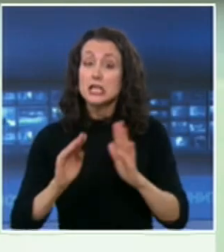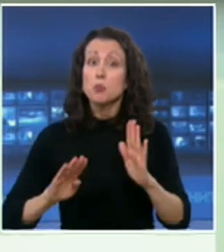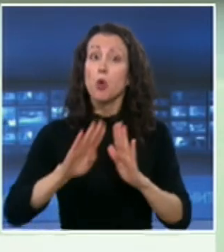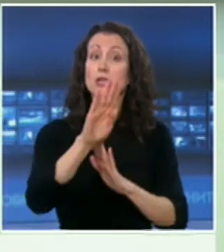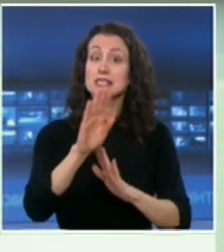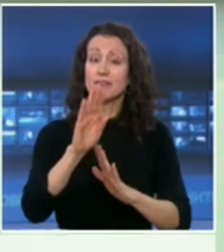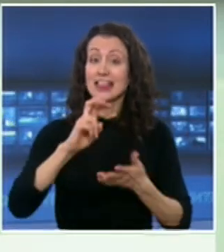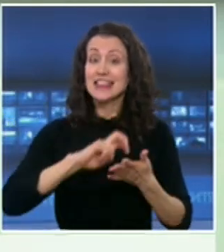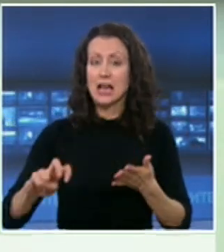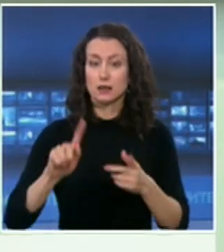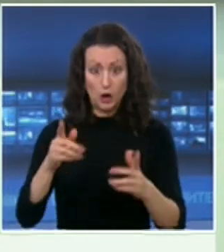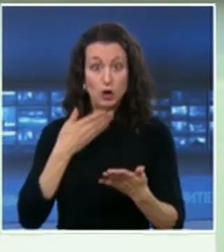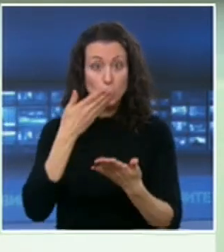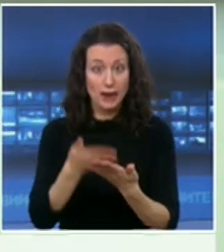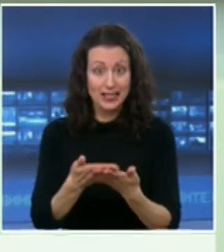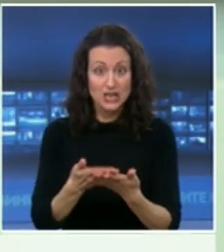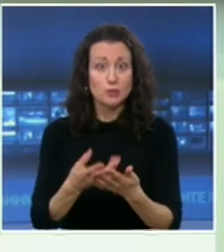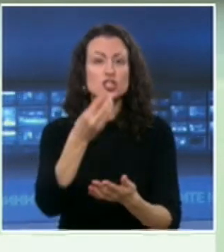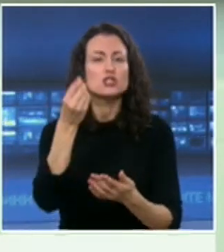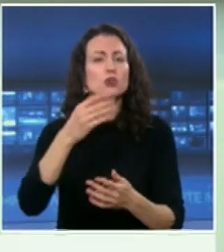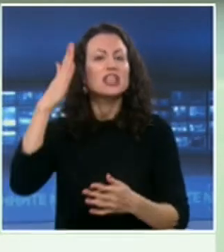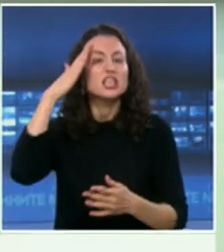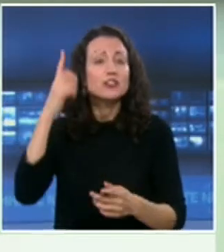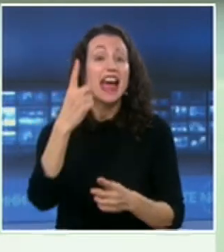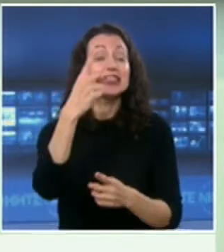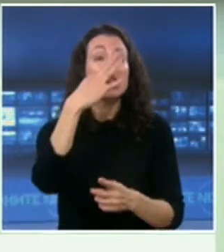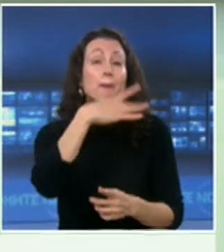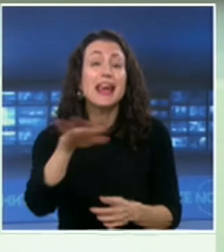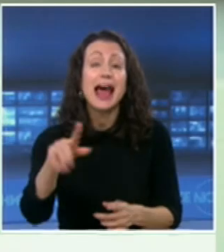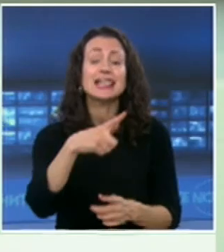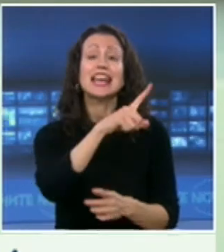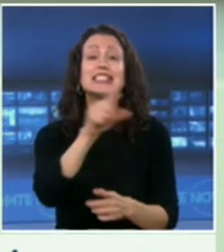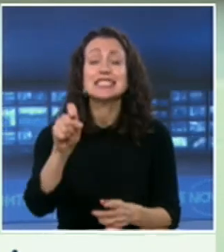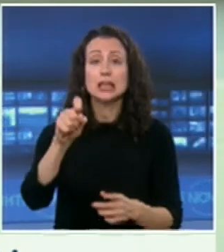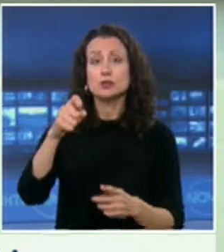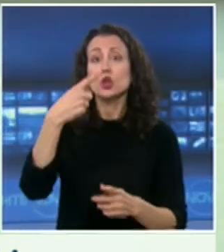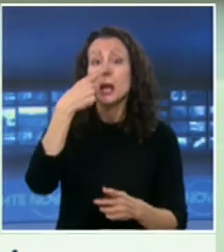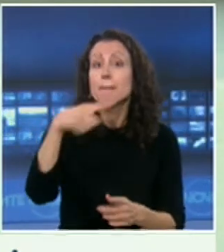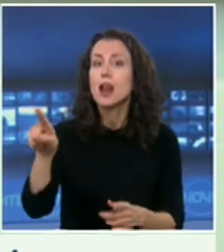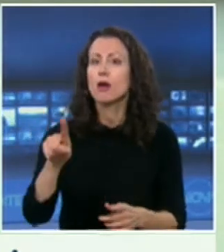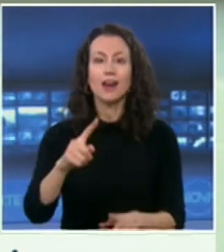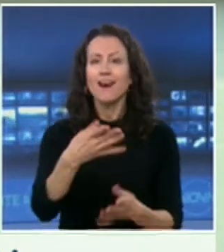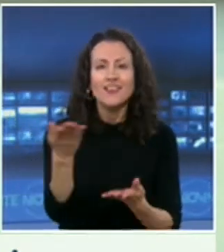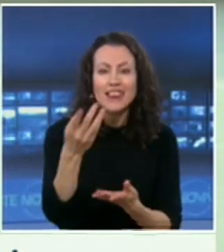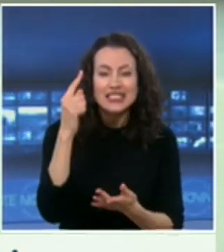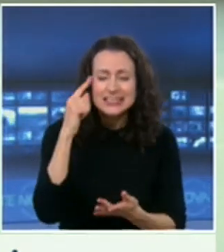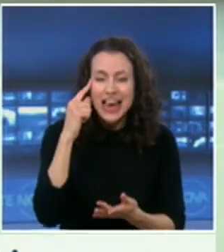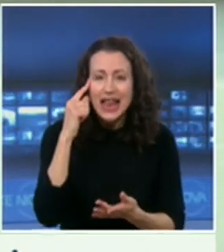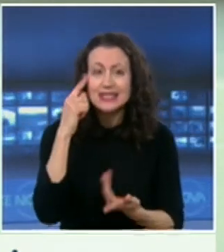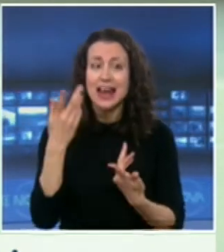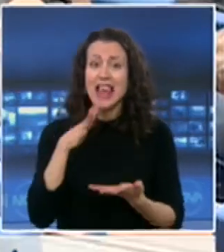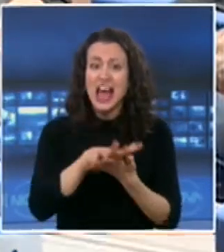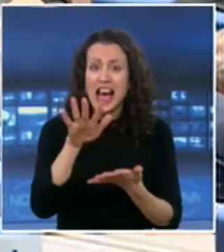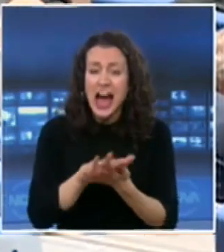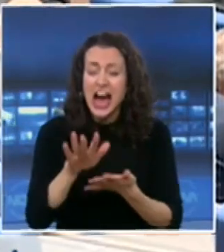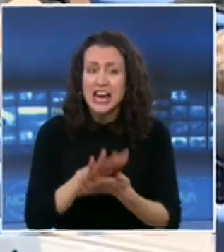на държавата 1 милиард и 700 милиона. Знаете ли колко средно годишно харчи